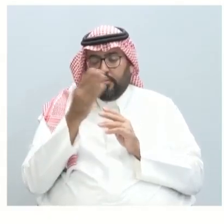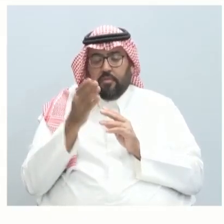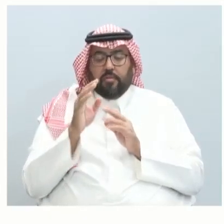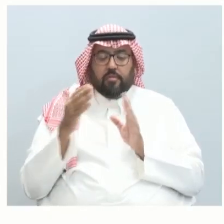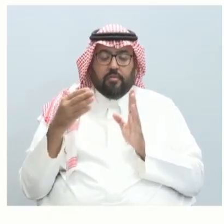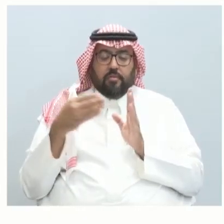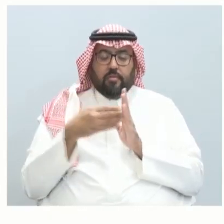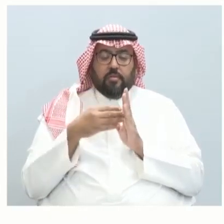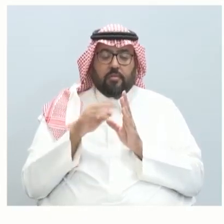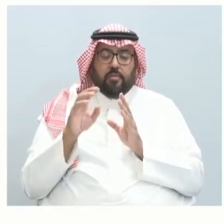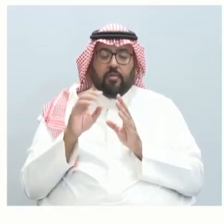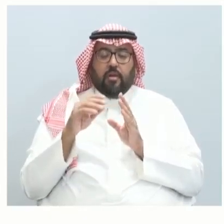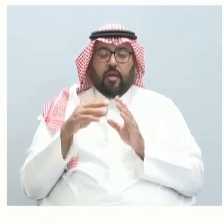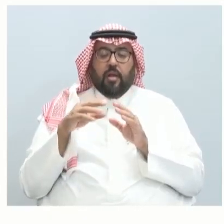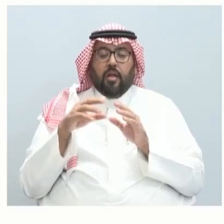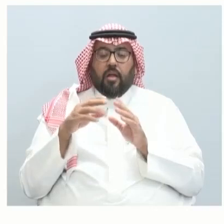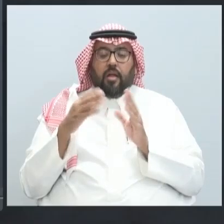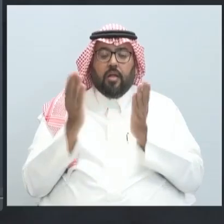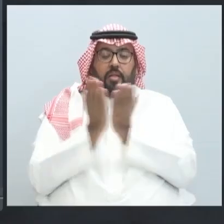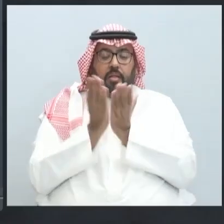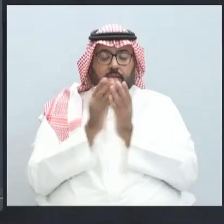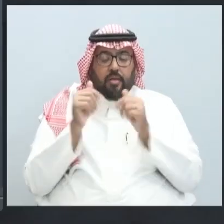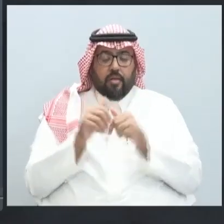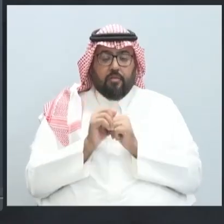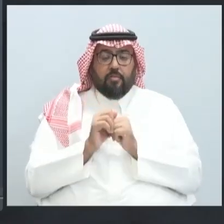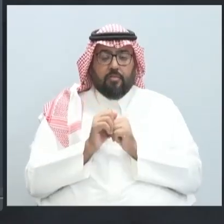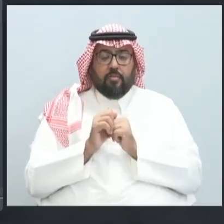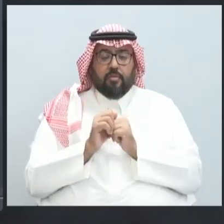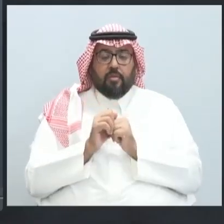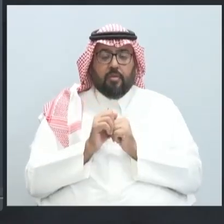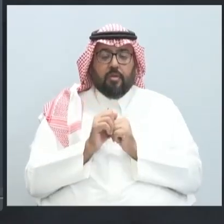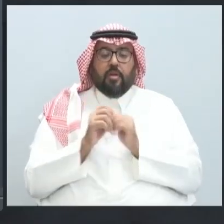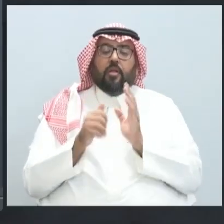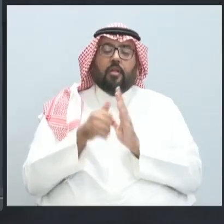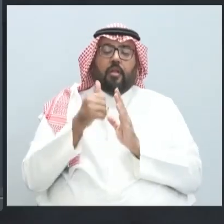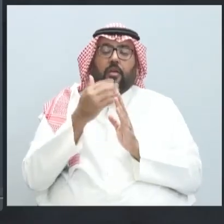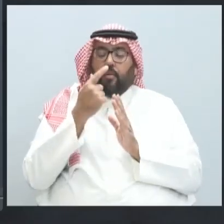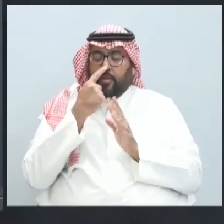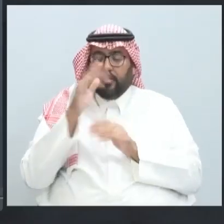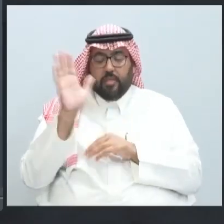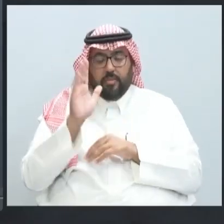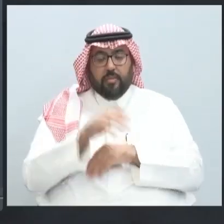الاجابه ومع هذه الاجابه نكون وصلنا الى ختام درسنا لهذا اليوم تقبلوا فائق التحيه الاحترام في امان الله